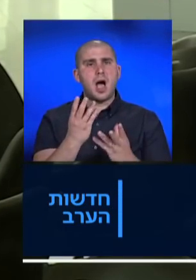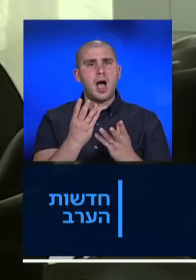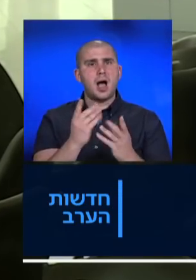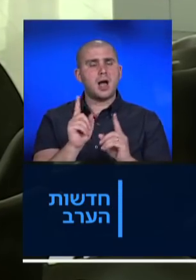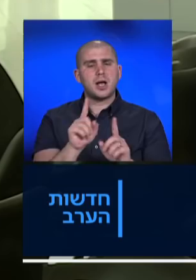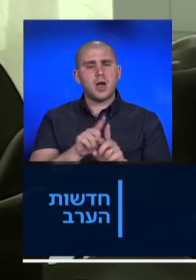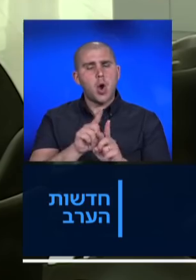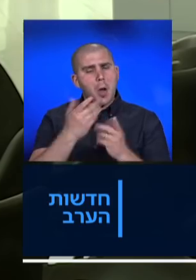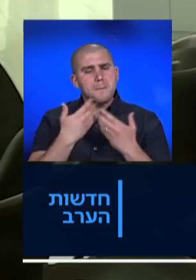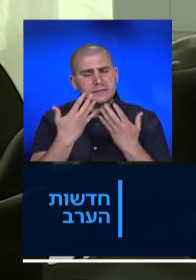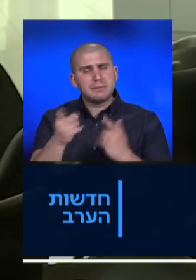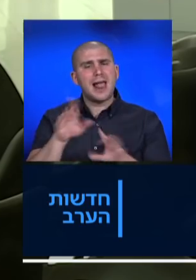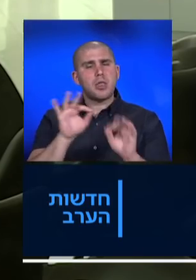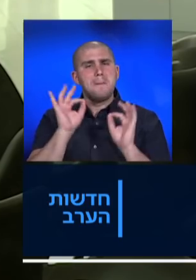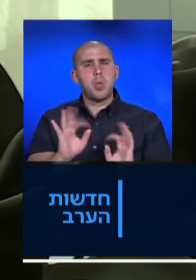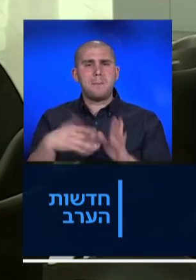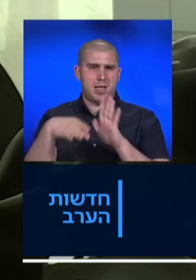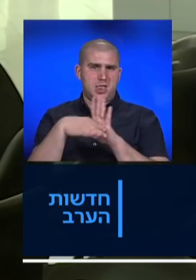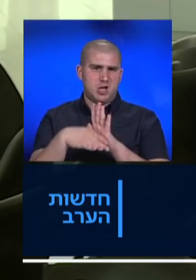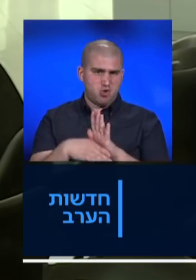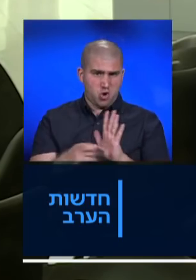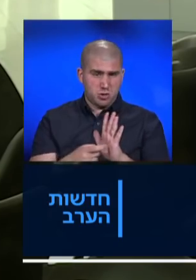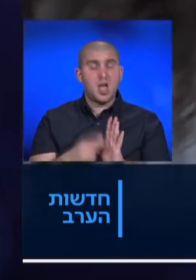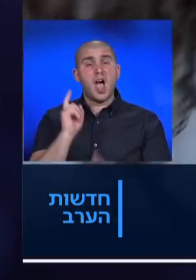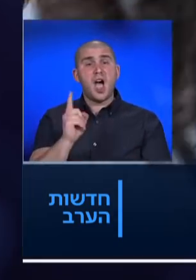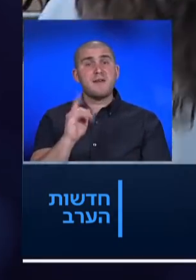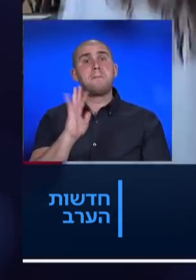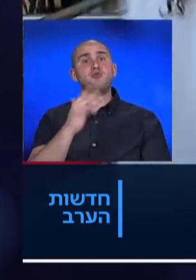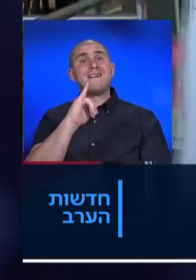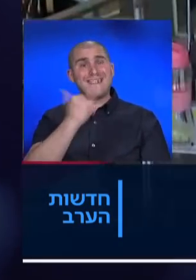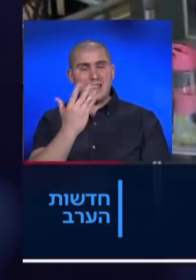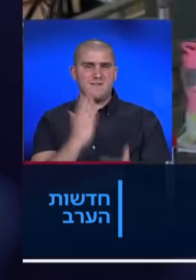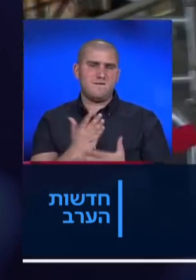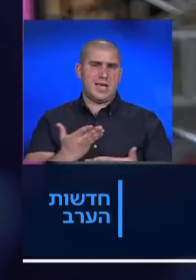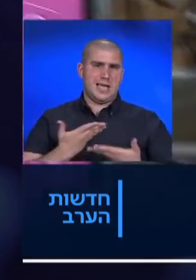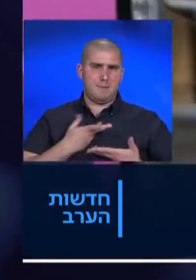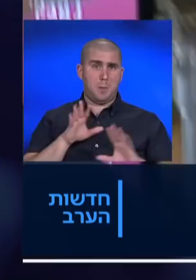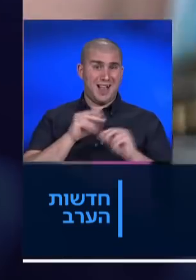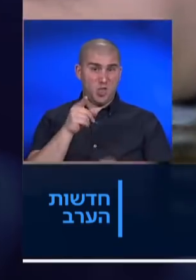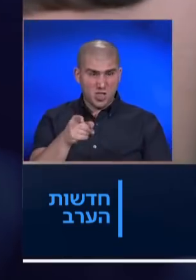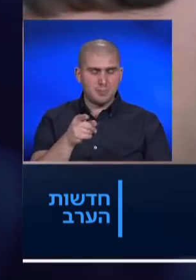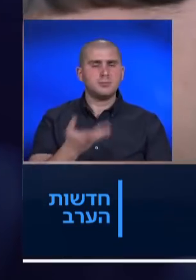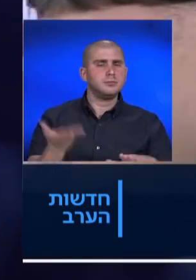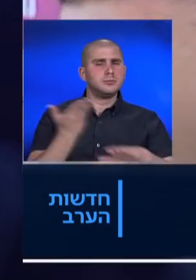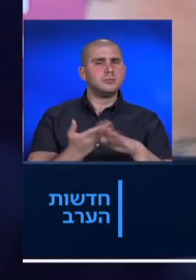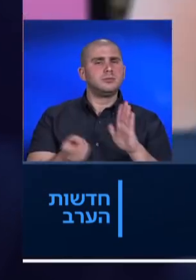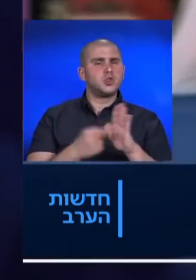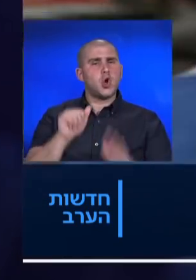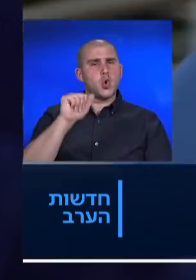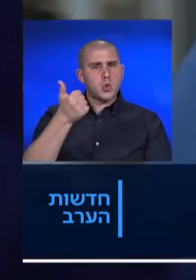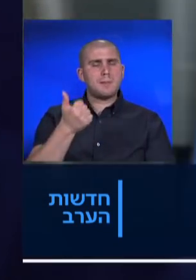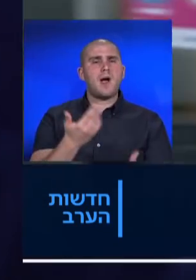מה בדיוק יהיו הדרישות. אבל מהדרישות שכן מגיעות לקניונים, עולה הדרישה קודם כל לחלוקת